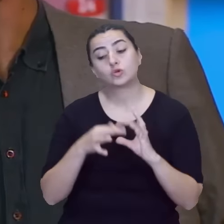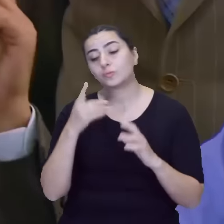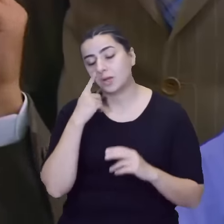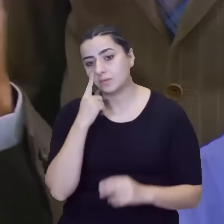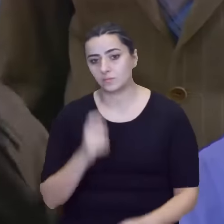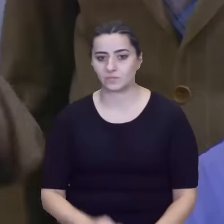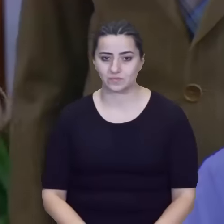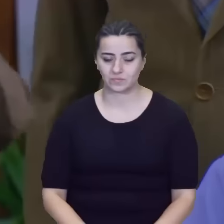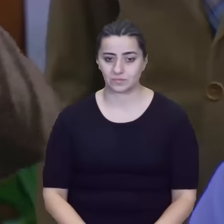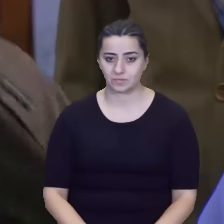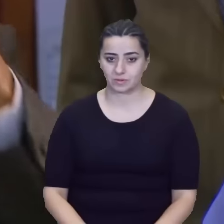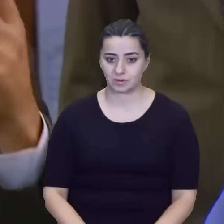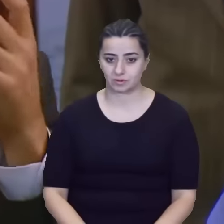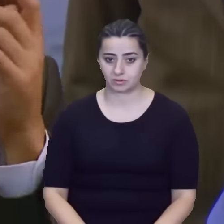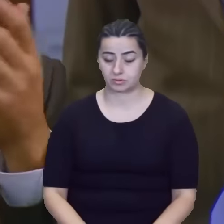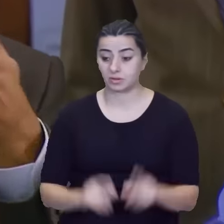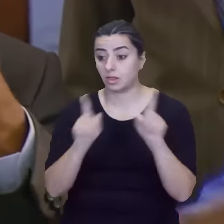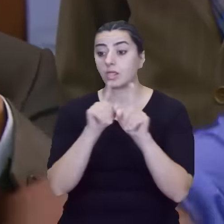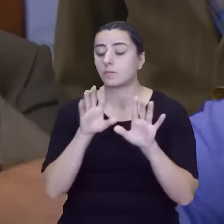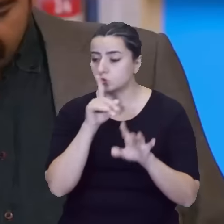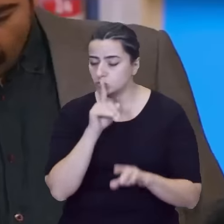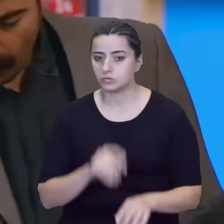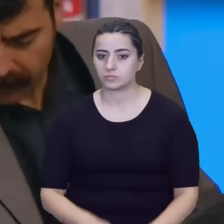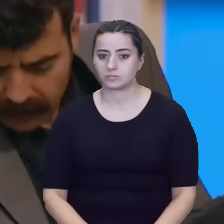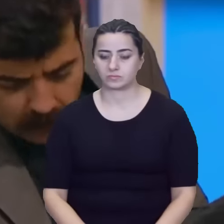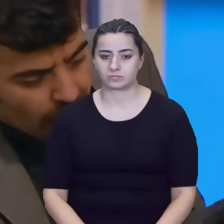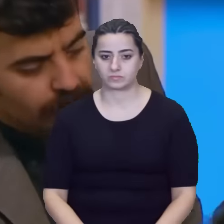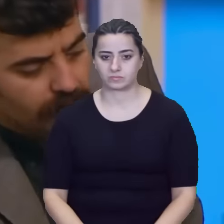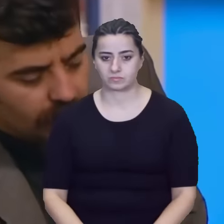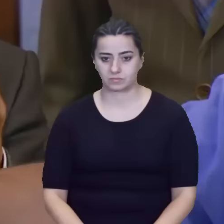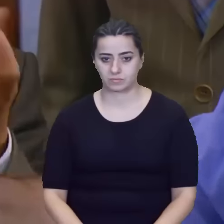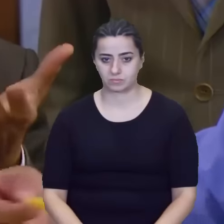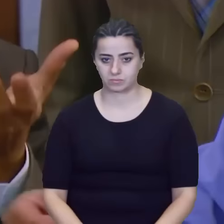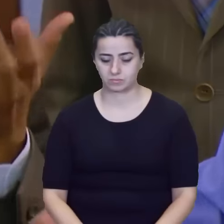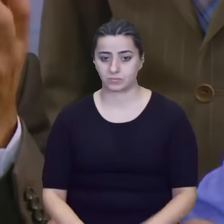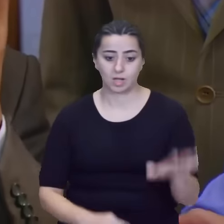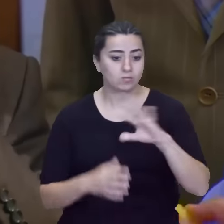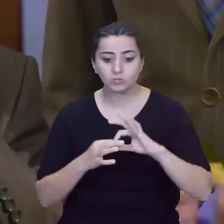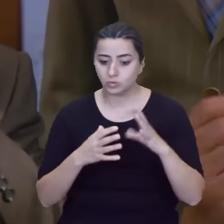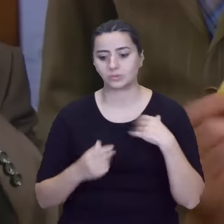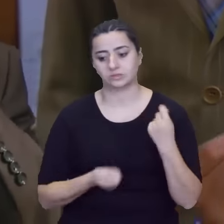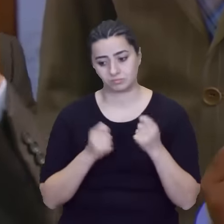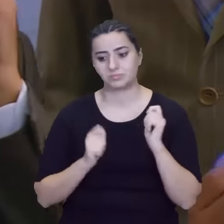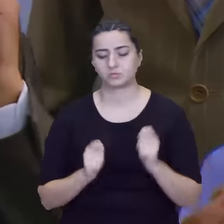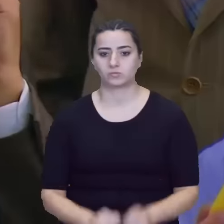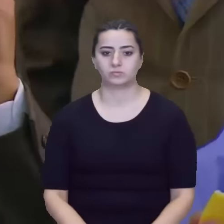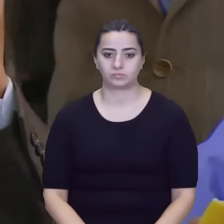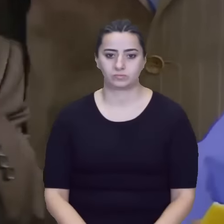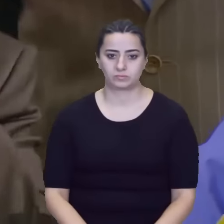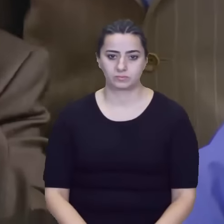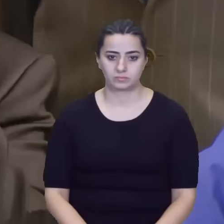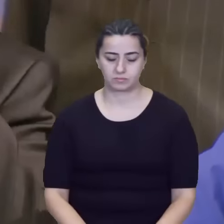konuşalım. Şişt, fısır fısır şey yapmayın kendi aranızda. Ben sizin derdinizi çözmeyeceğim de kimin derdini çözeceğim Allah aşkına?